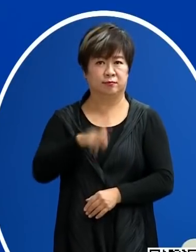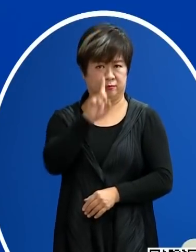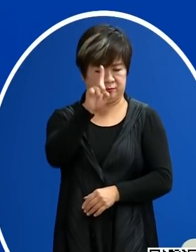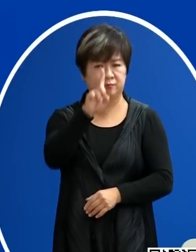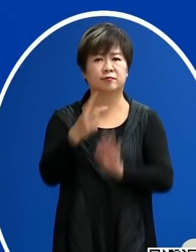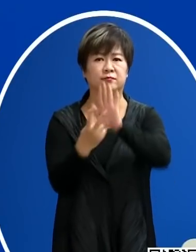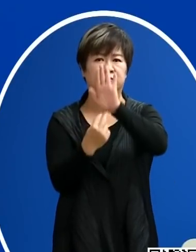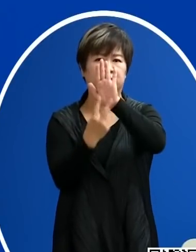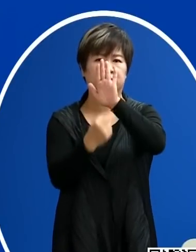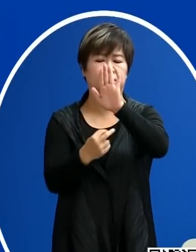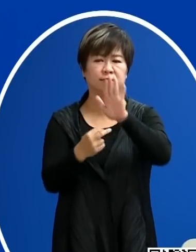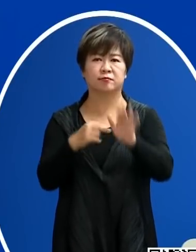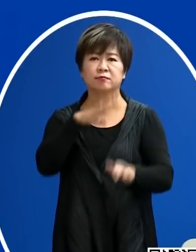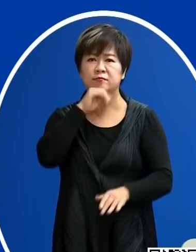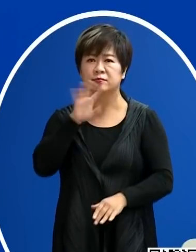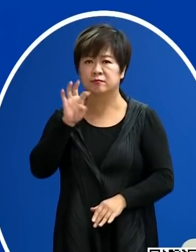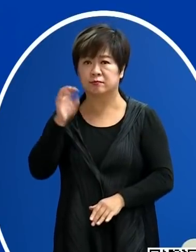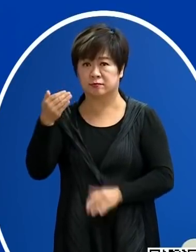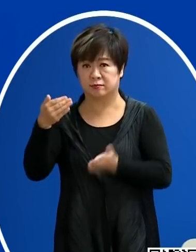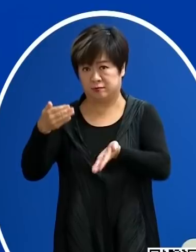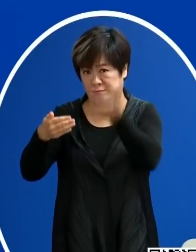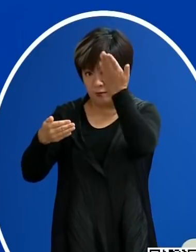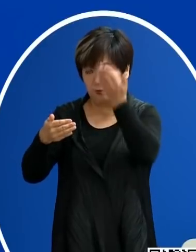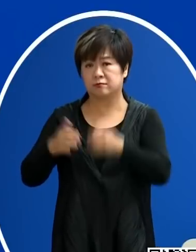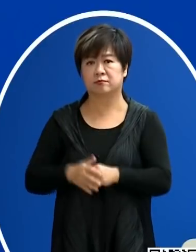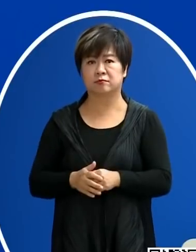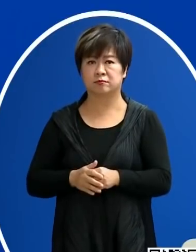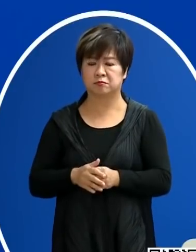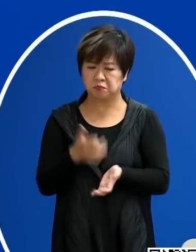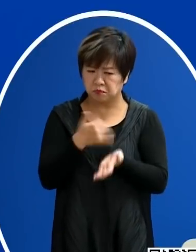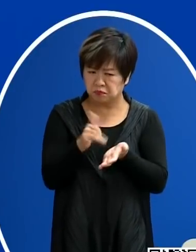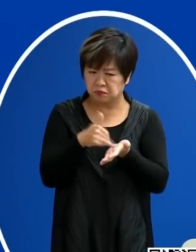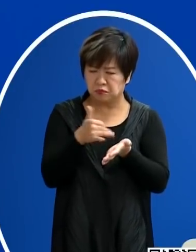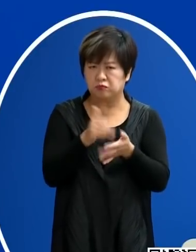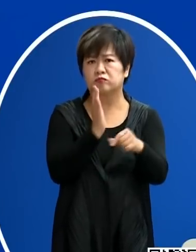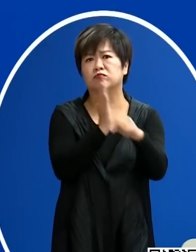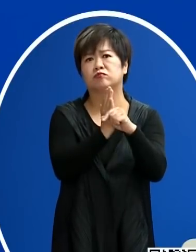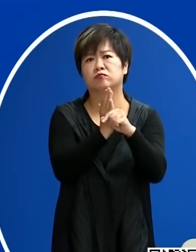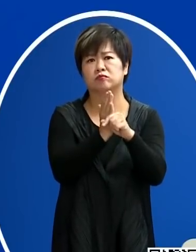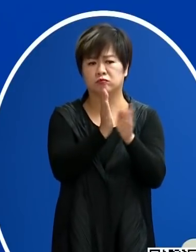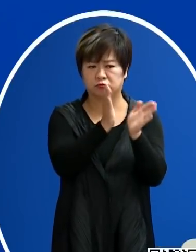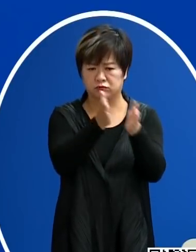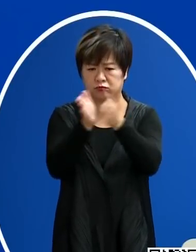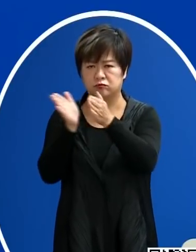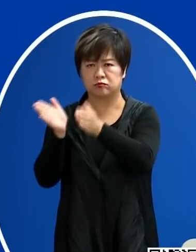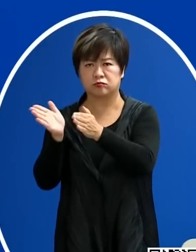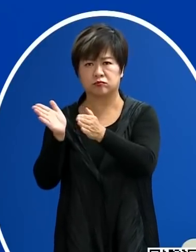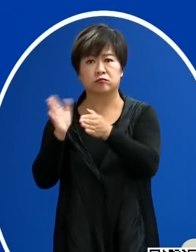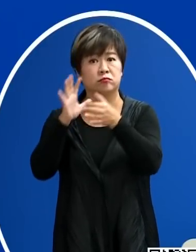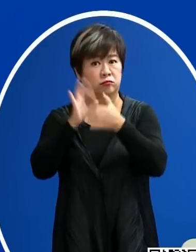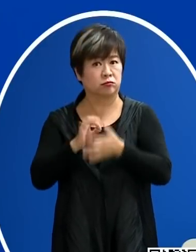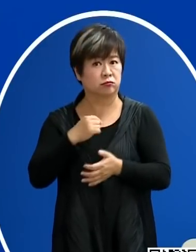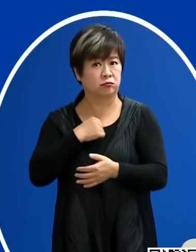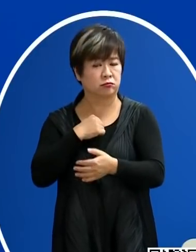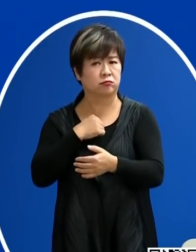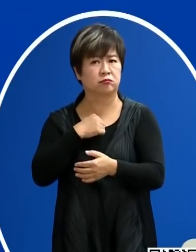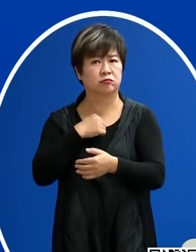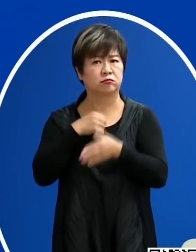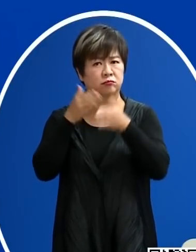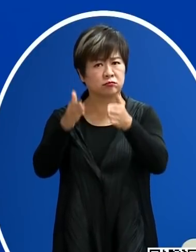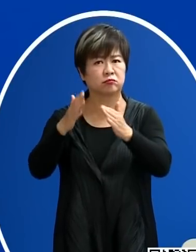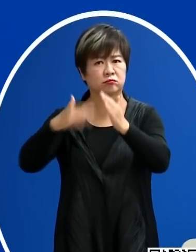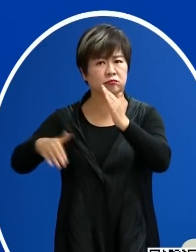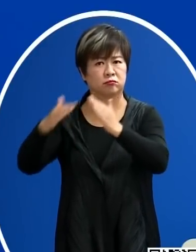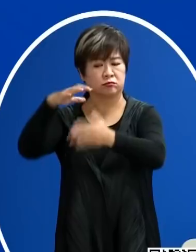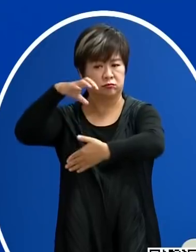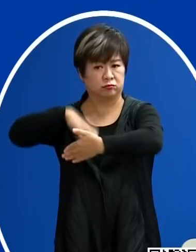是这个49岁以上的这个部分，我们还在估计啦，因为我们还在跟就是有关校